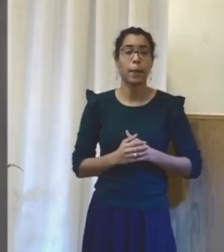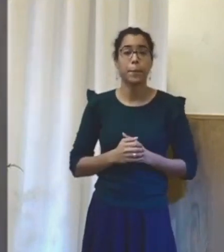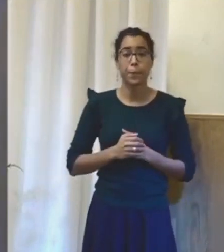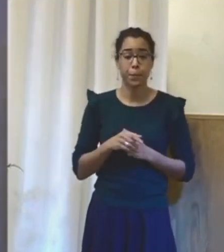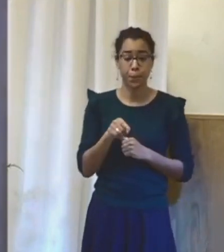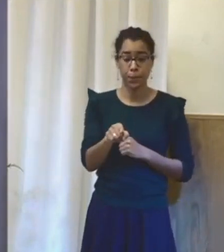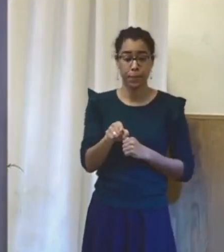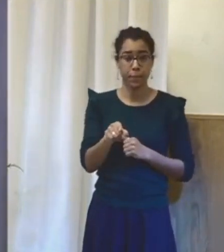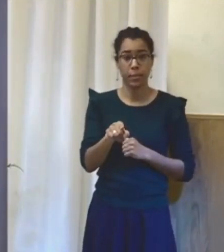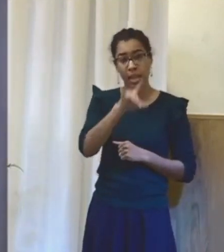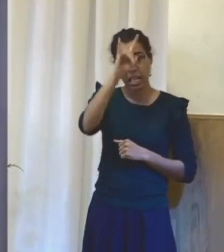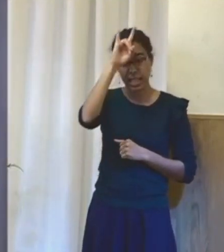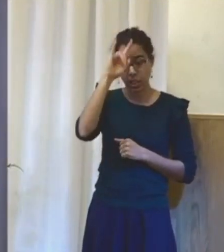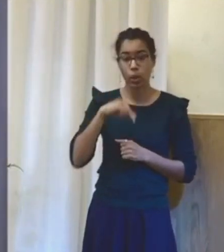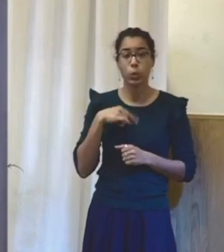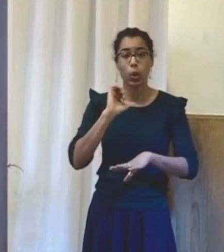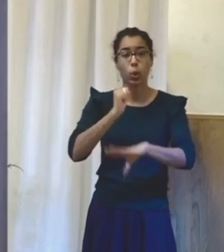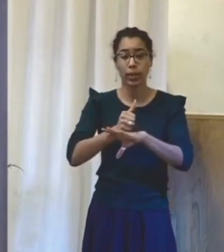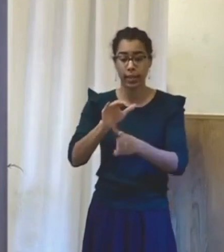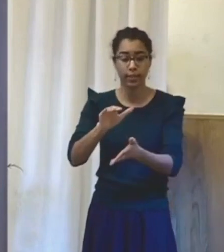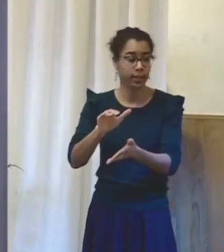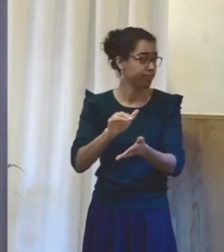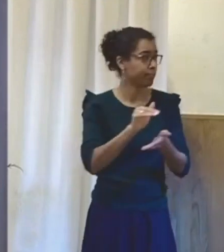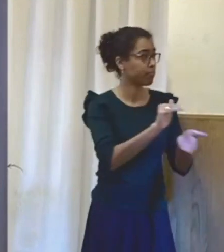Ce dernier l'a cédé à Satan.